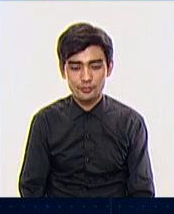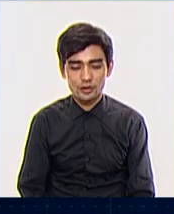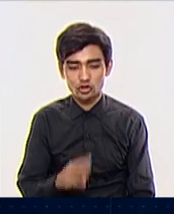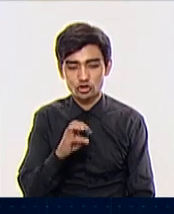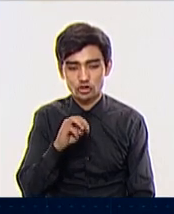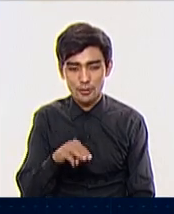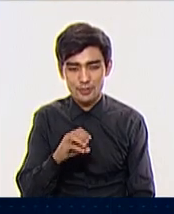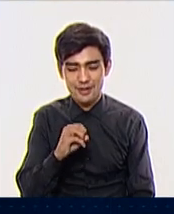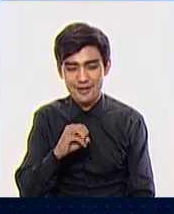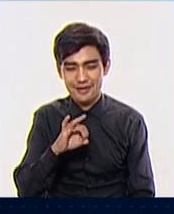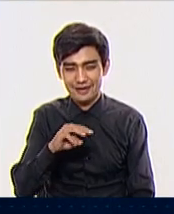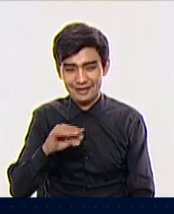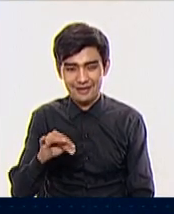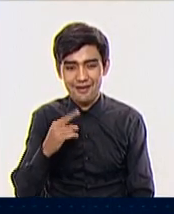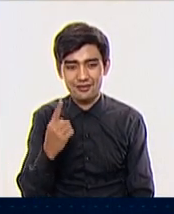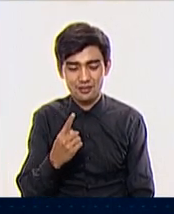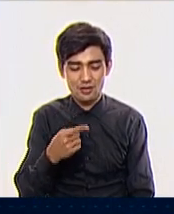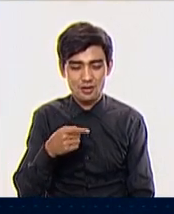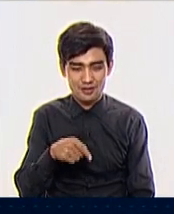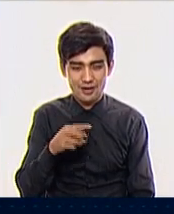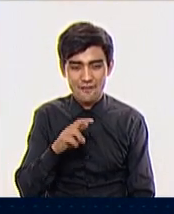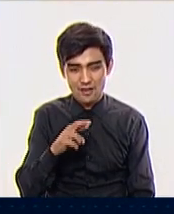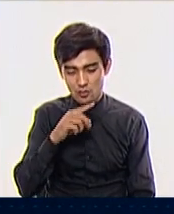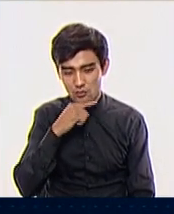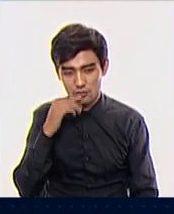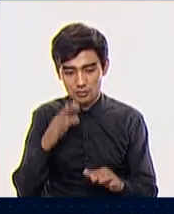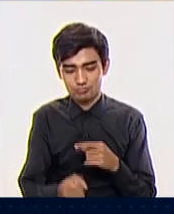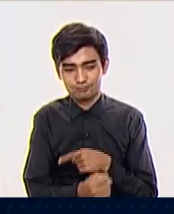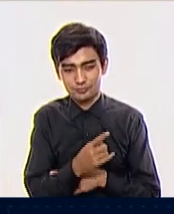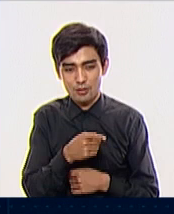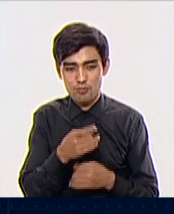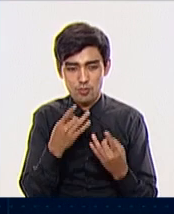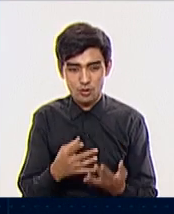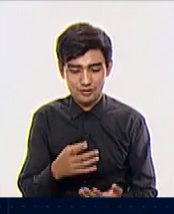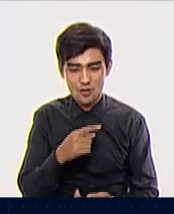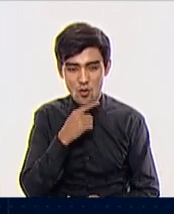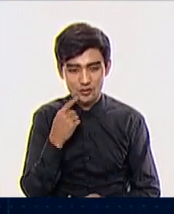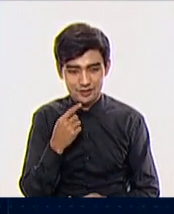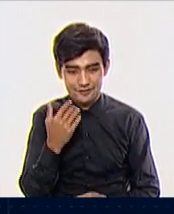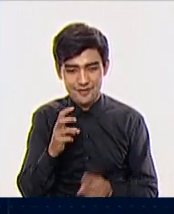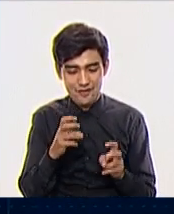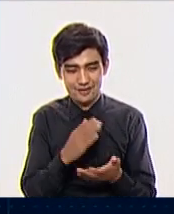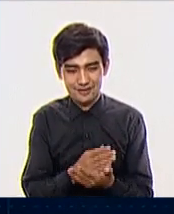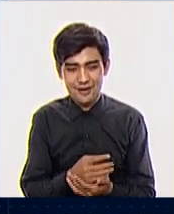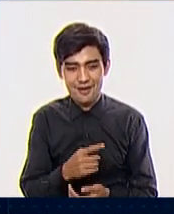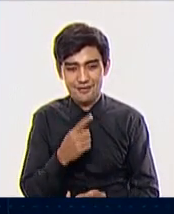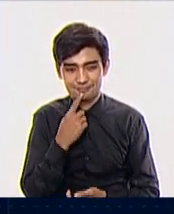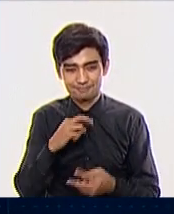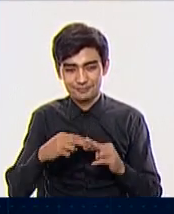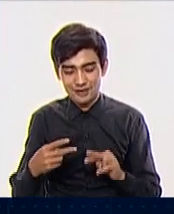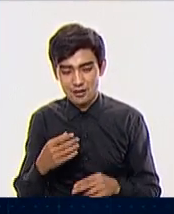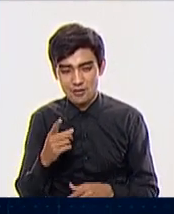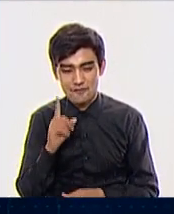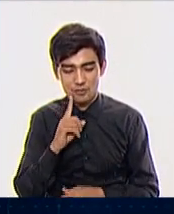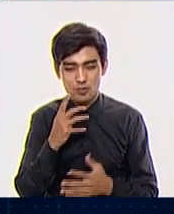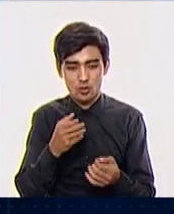Штамм AT1 впервые выявили в январе этого года в России, поэтому пока его просто называют российским. Латинского наименования он пока не